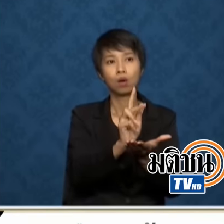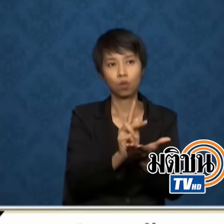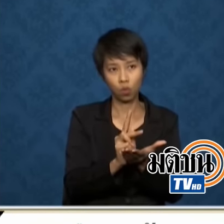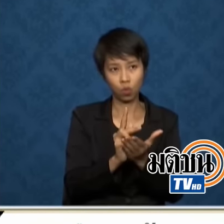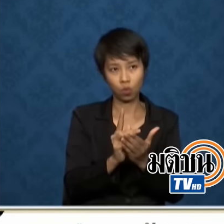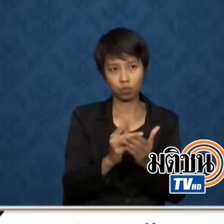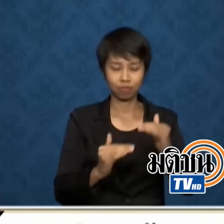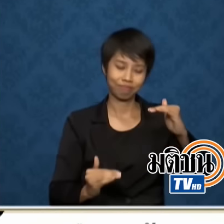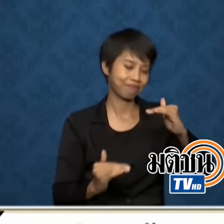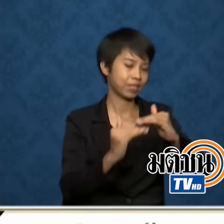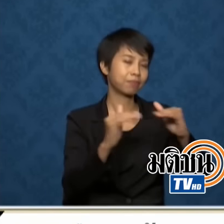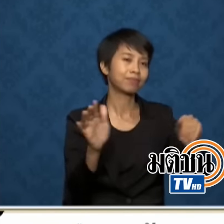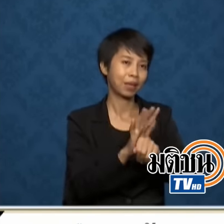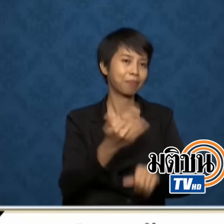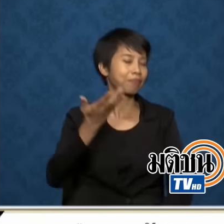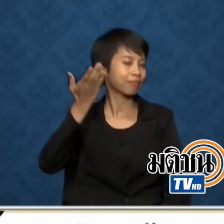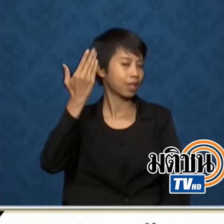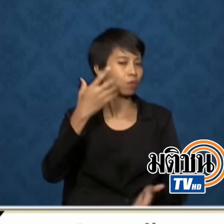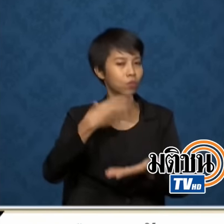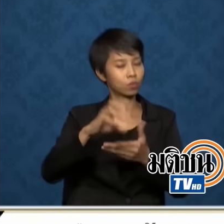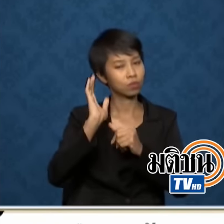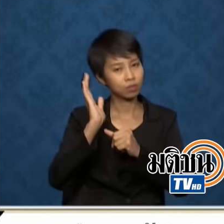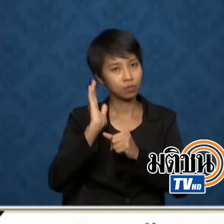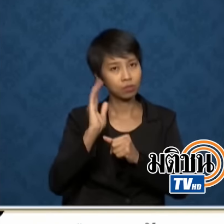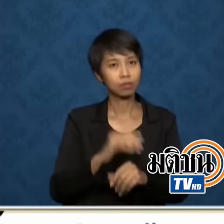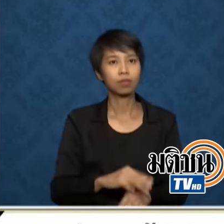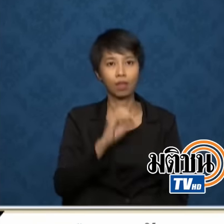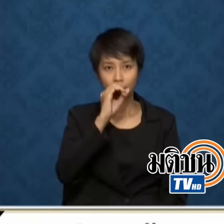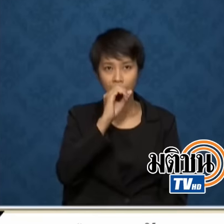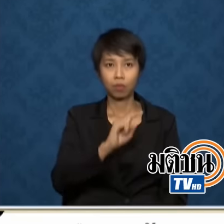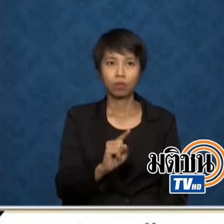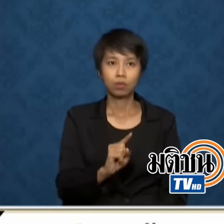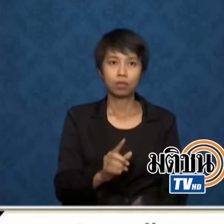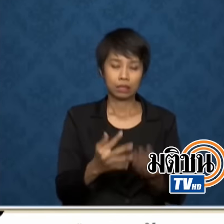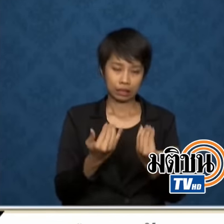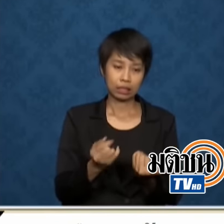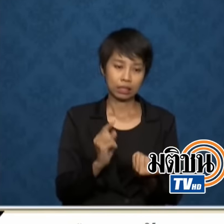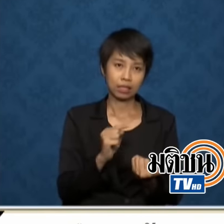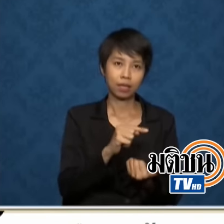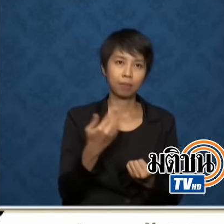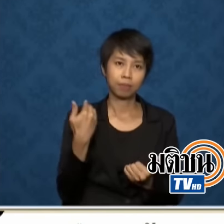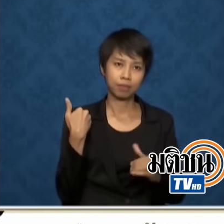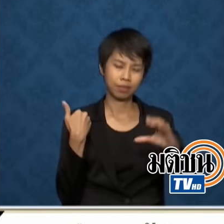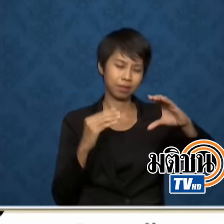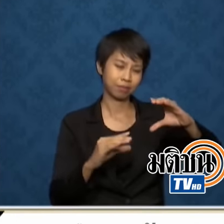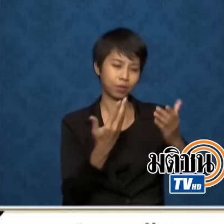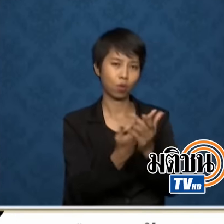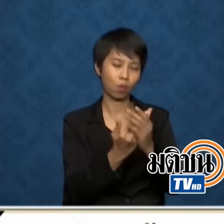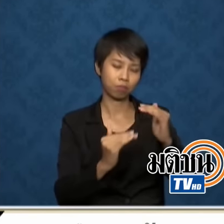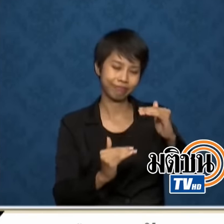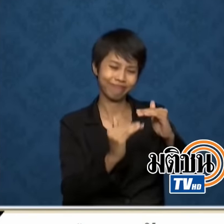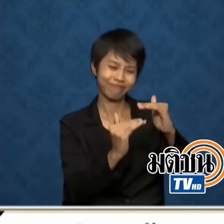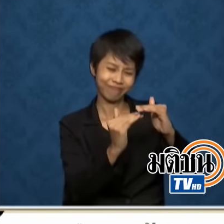นเต็มเพดานค่ะดิฉันได้อภิปรายไปแล้วตอนงบวาระ2นะคะว่าจริงๆแล้วที่ว่างก็ยังเหลืออยู่แค่อยู่ไม่มากแล้วนะคะ